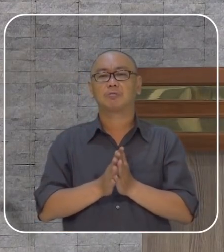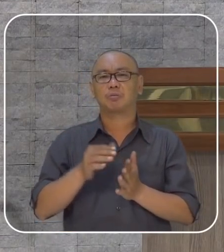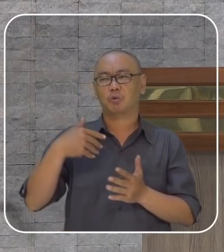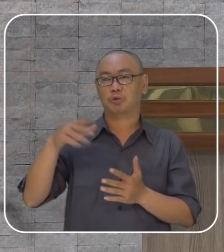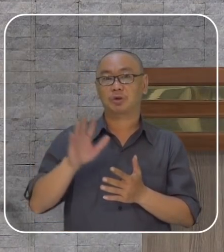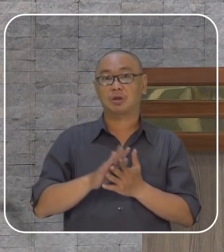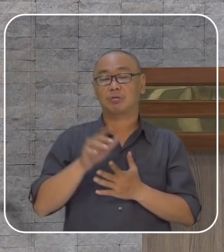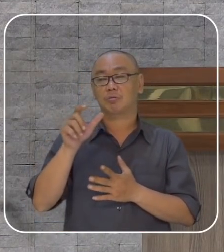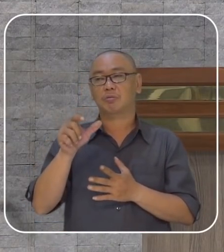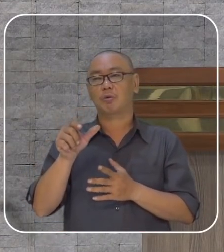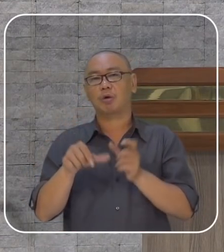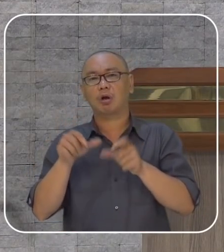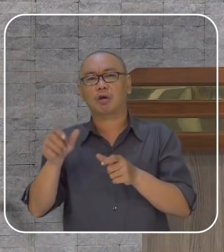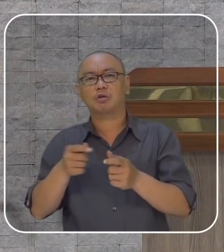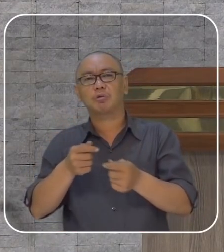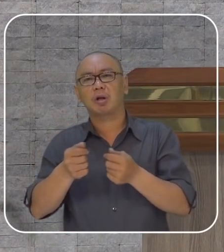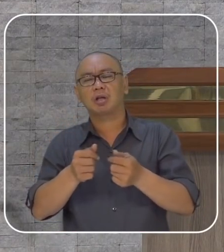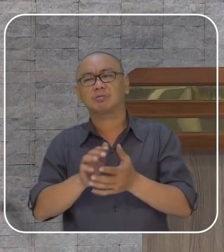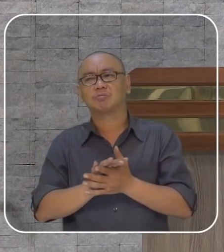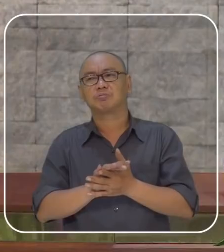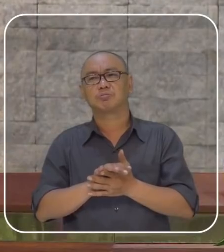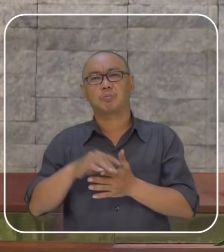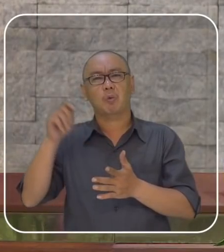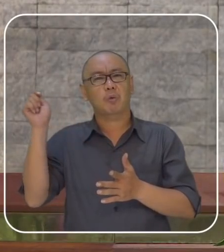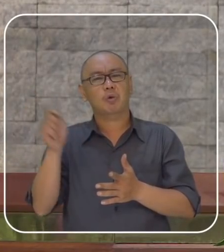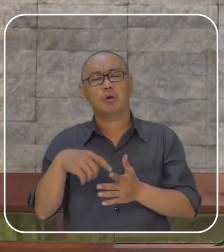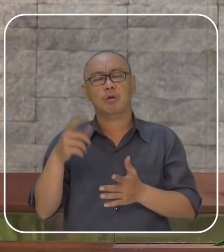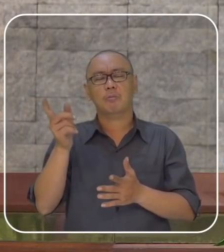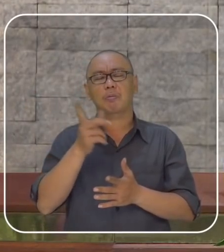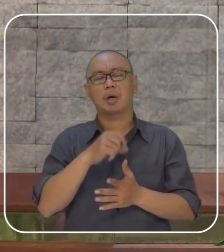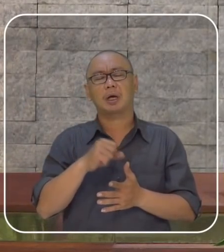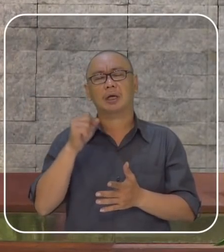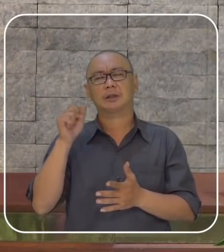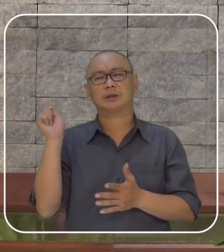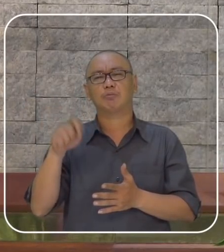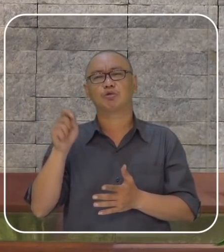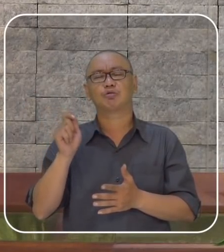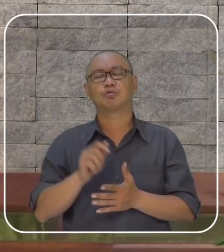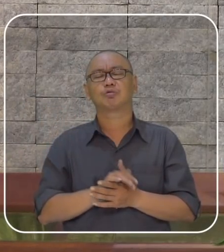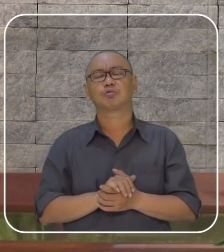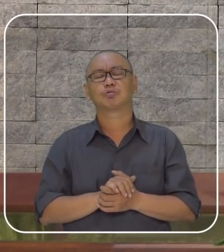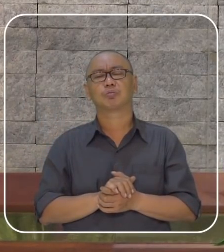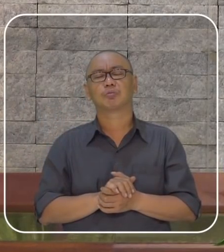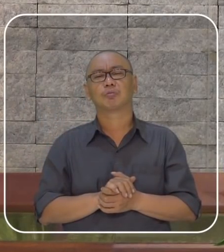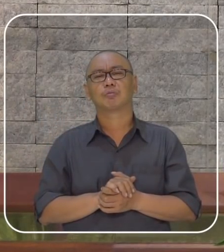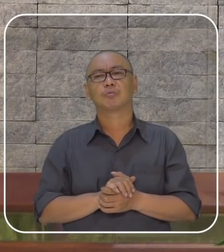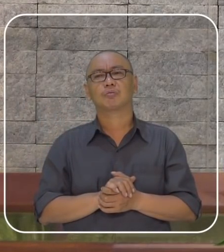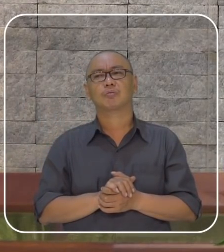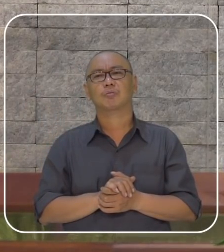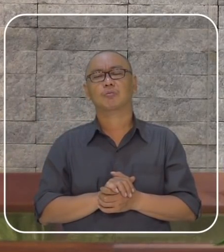pedagang dan bahkan mungkin dengan memukul dengan cemeti. Nah, saudara, hal ini bermula